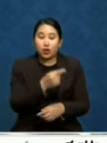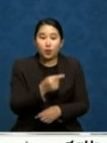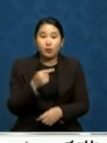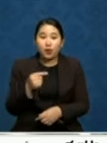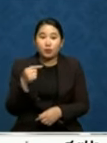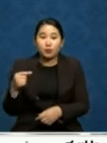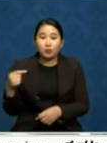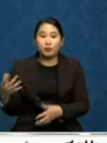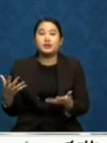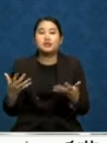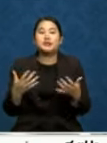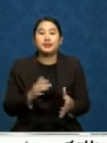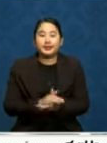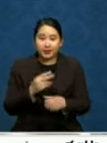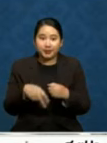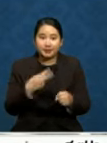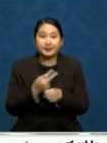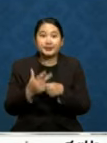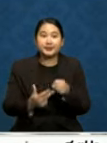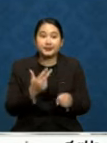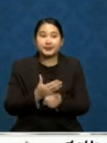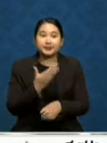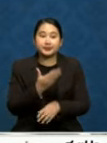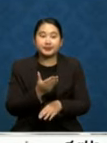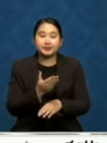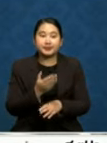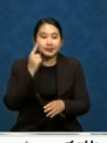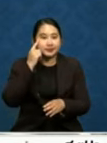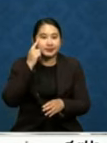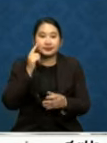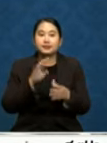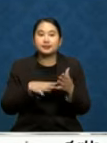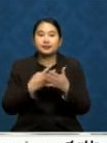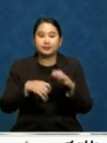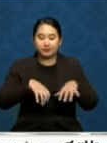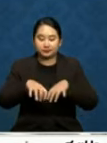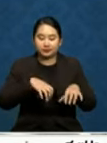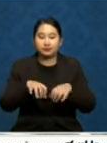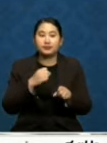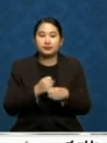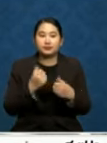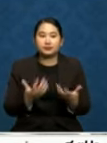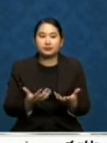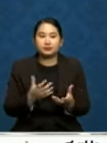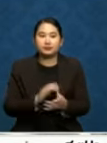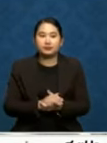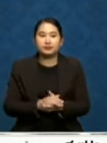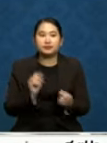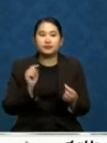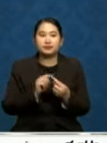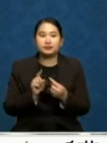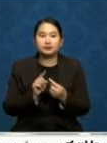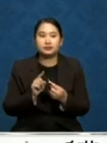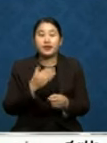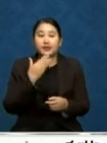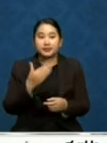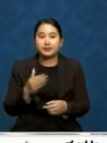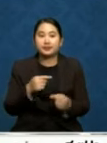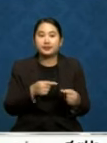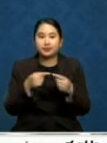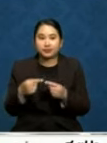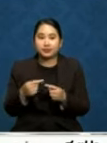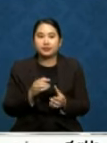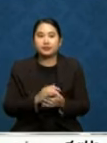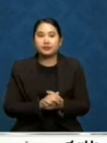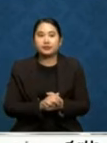2ปี3ปีแบบนี้เนี่ยท่านเองมีแนวทางในการบริหารกองทุนตรงนี้อย่างไรเพื่อให้เกิดความยั่งยืนต่อไปในอนา